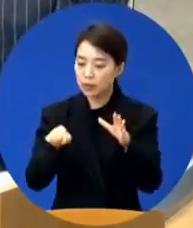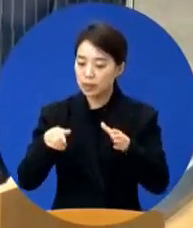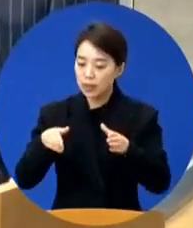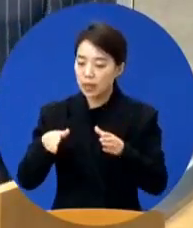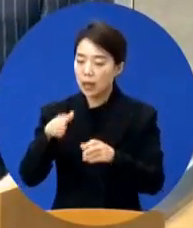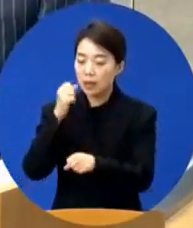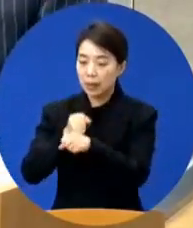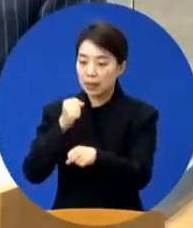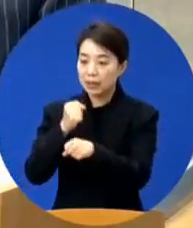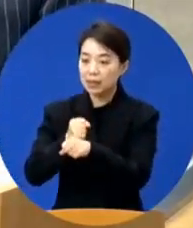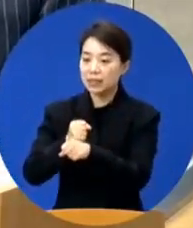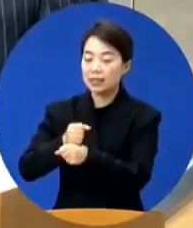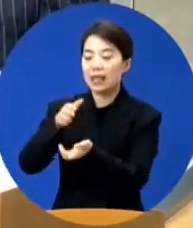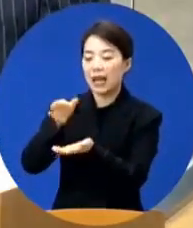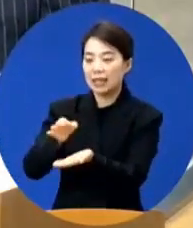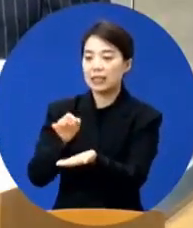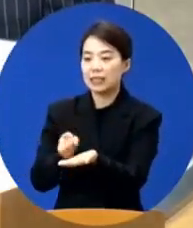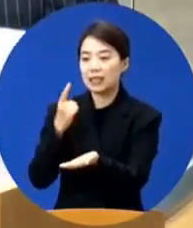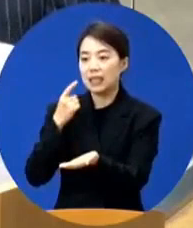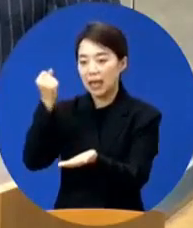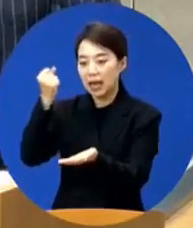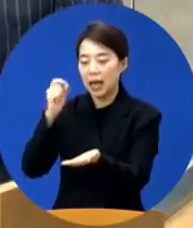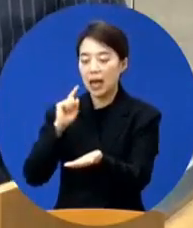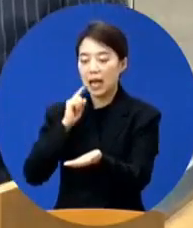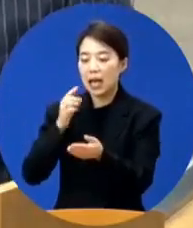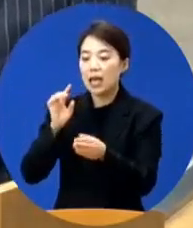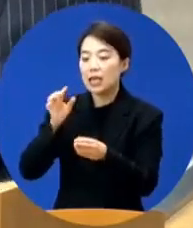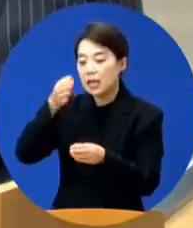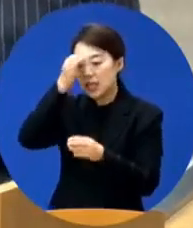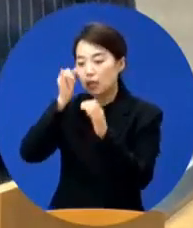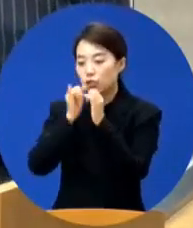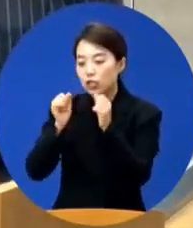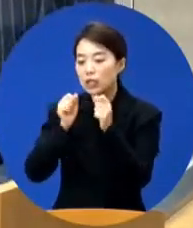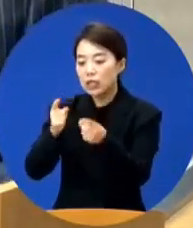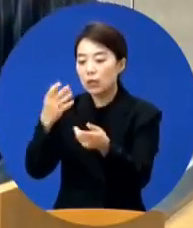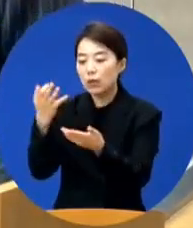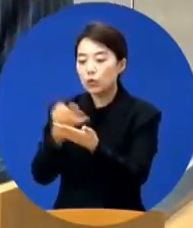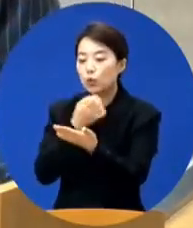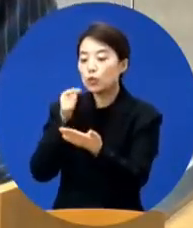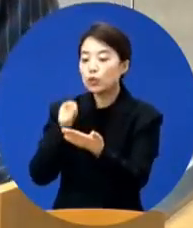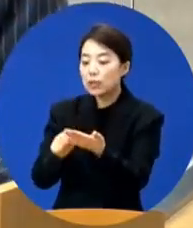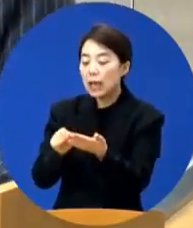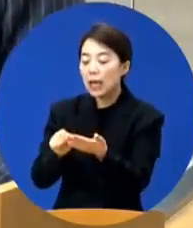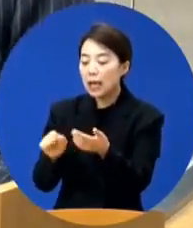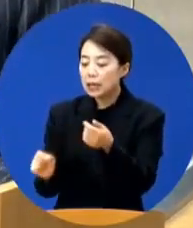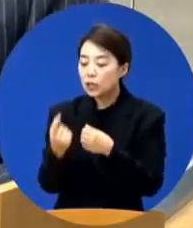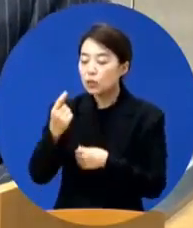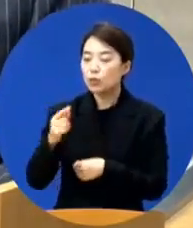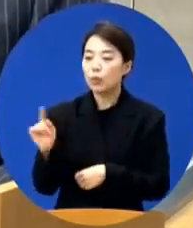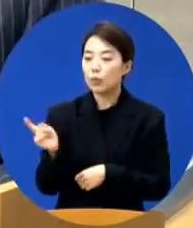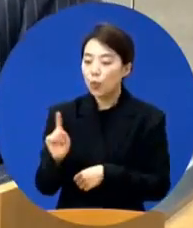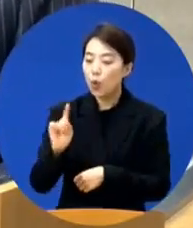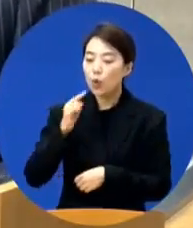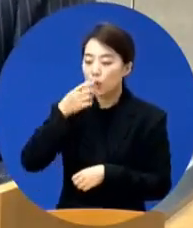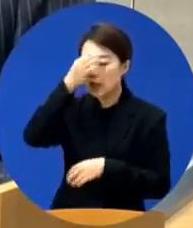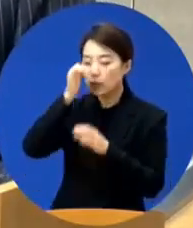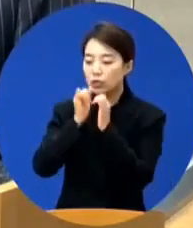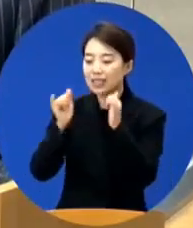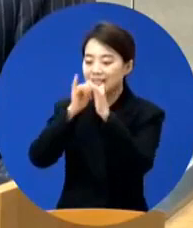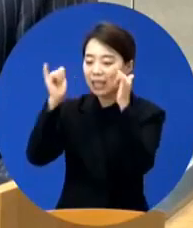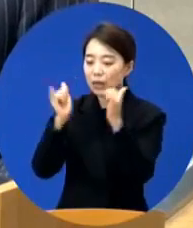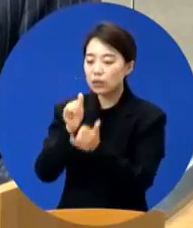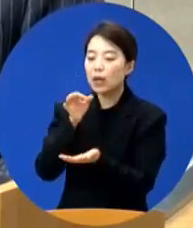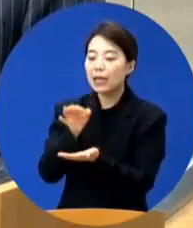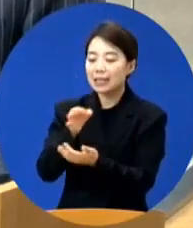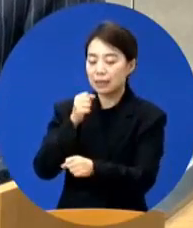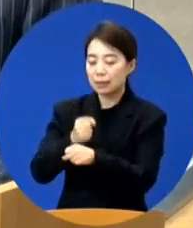가치를 생각을 하고 예술인 기회소득의 취지는 우리 많은 예술인들이 이와 같은 사회적 가치를